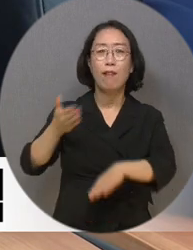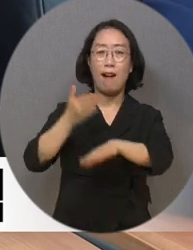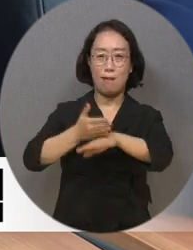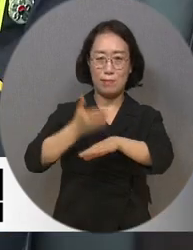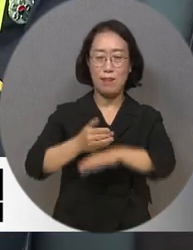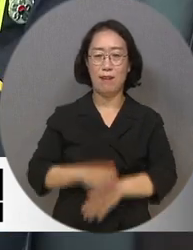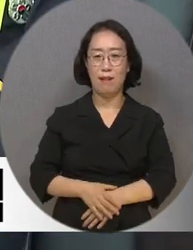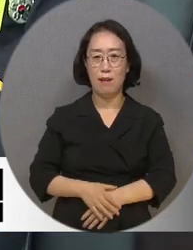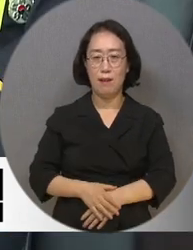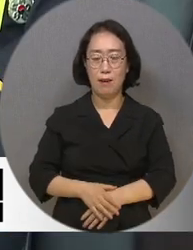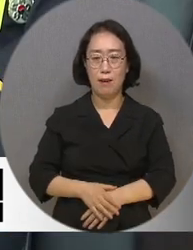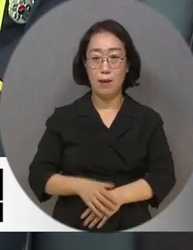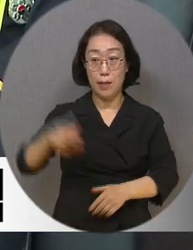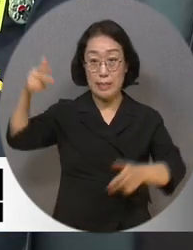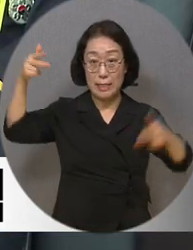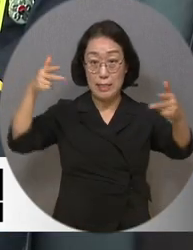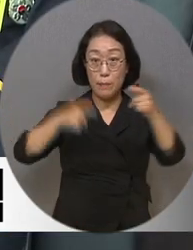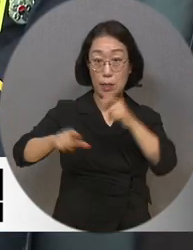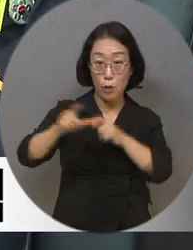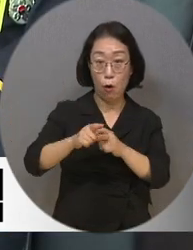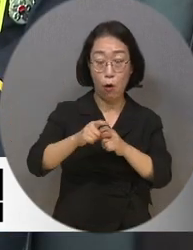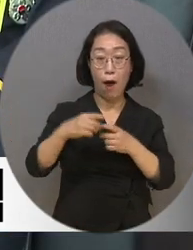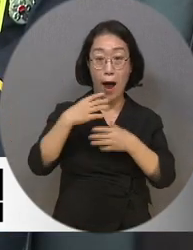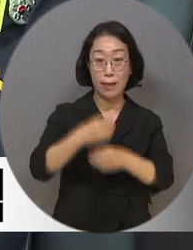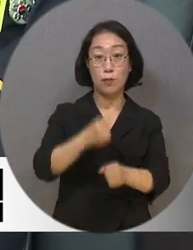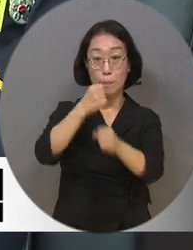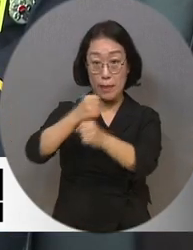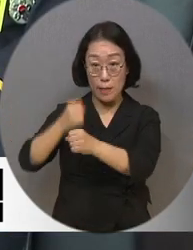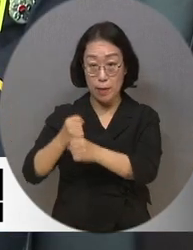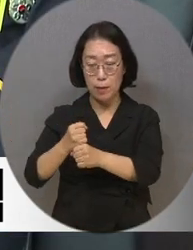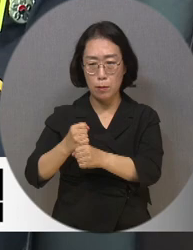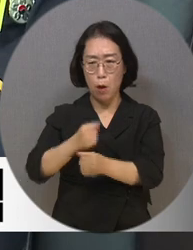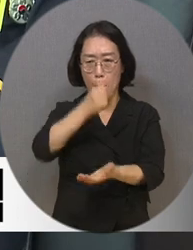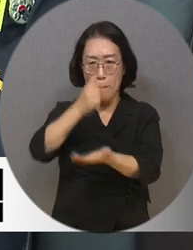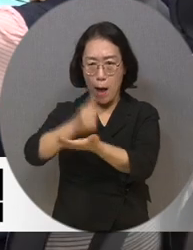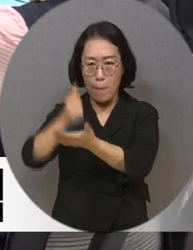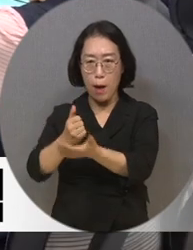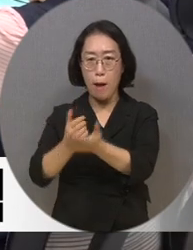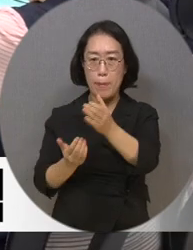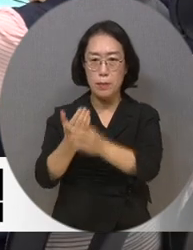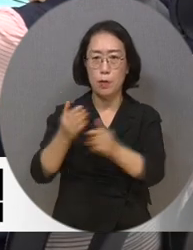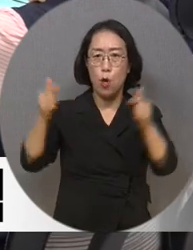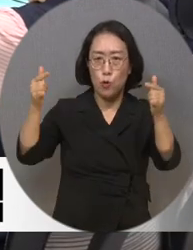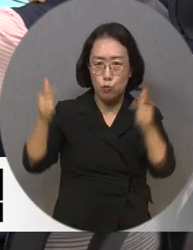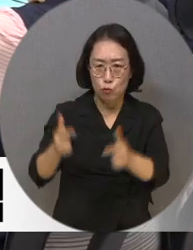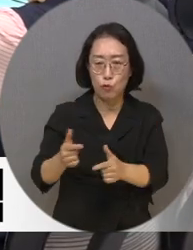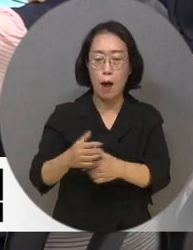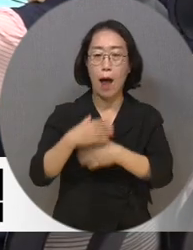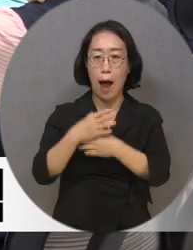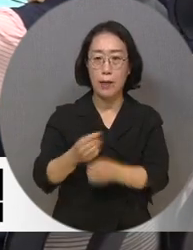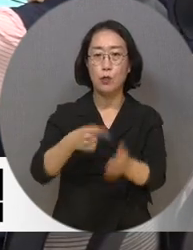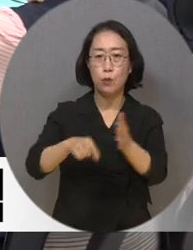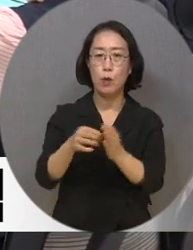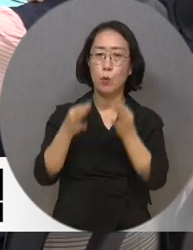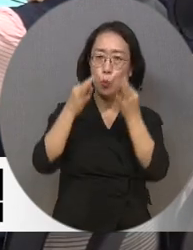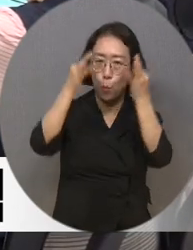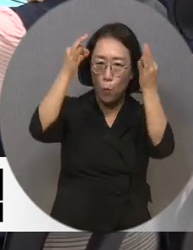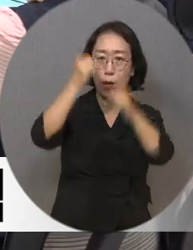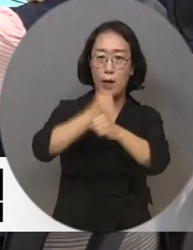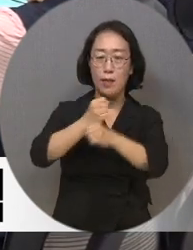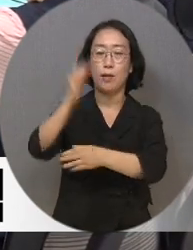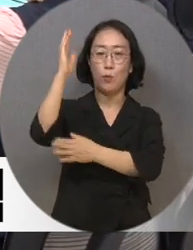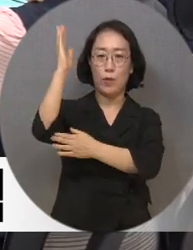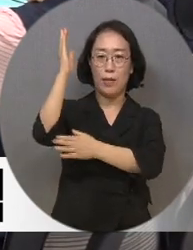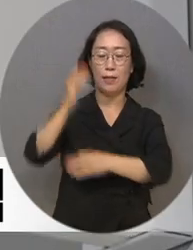전하며 CCTV 확대 설치로 범죄 사각지대를 최소화하고 더 안전한 광양시를 만들겠다고 밝혔습니다.